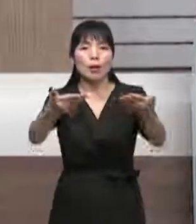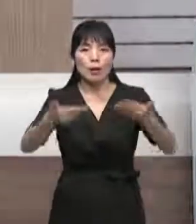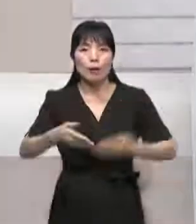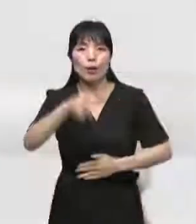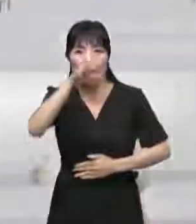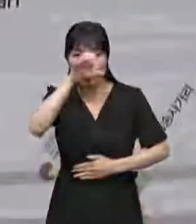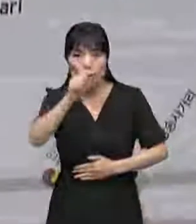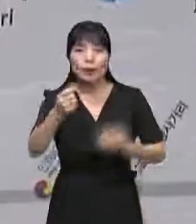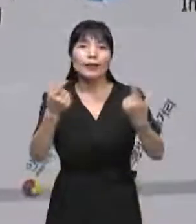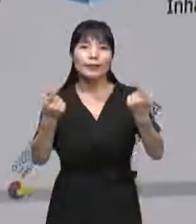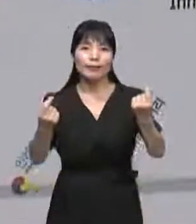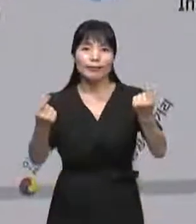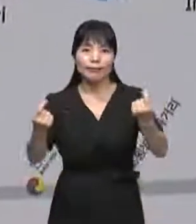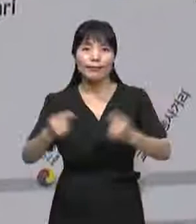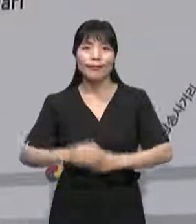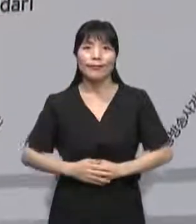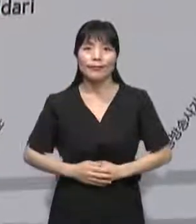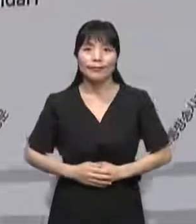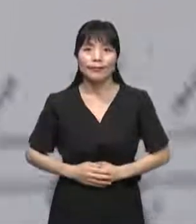고민을 해야 돼요.